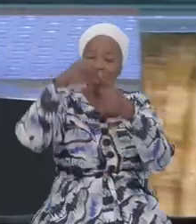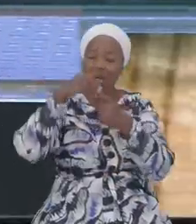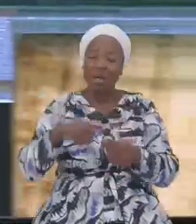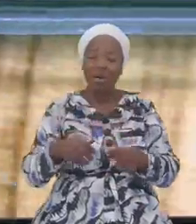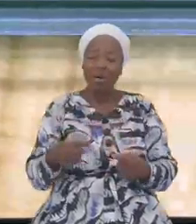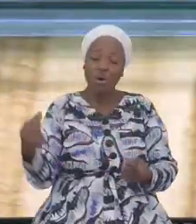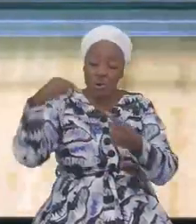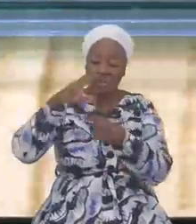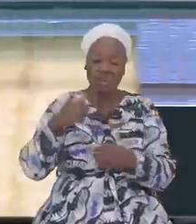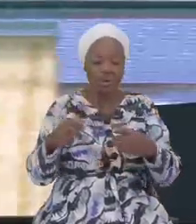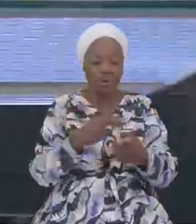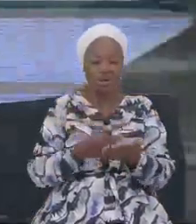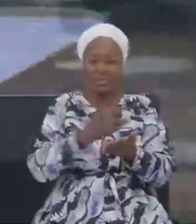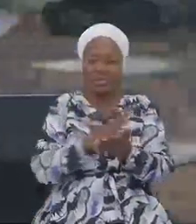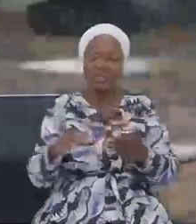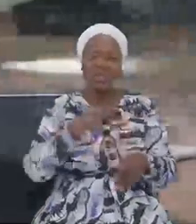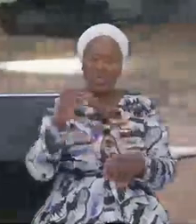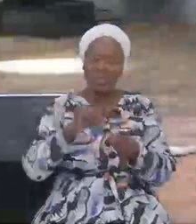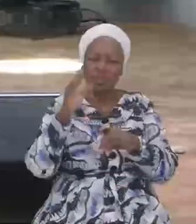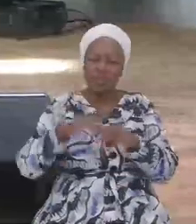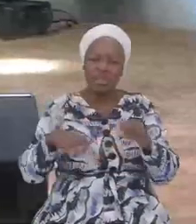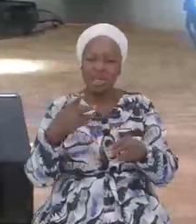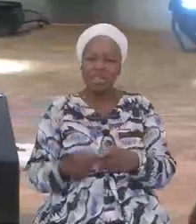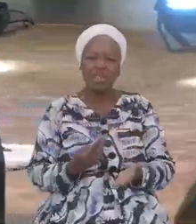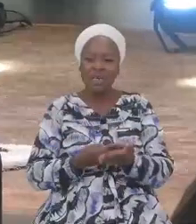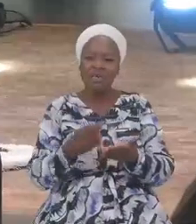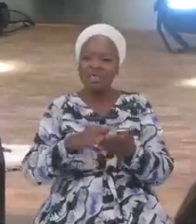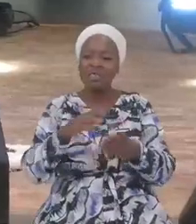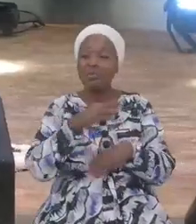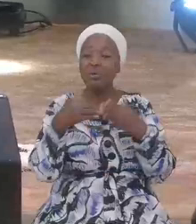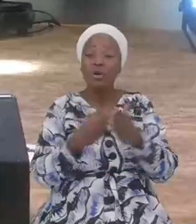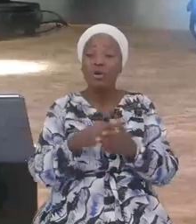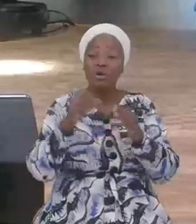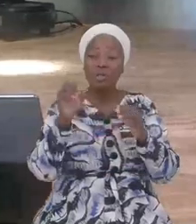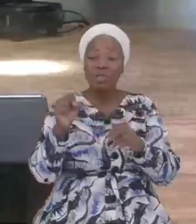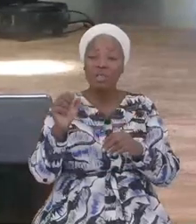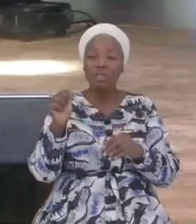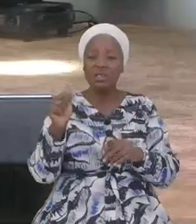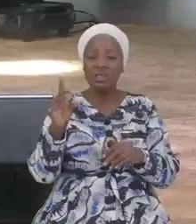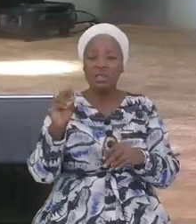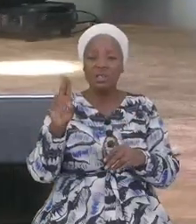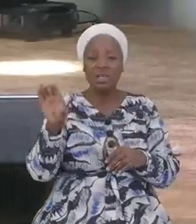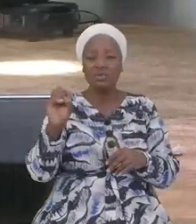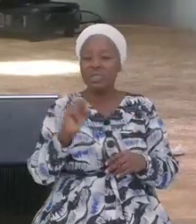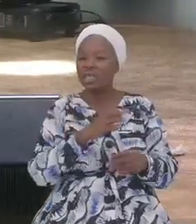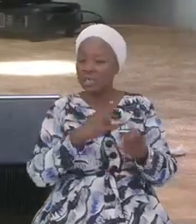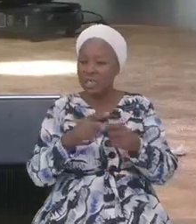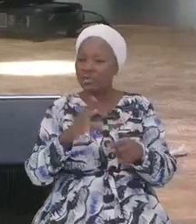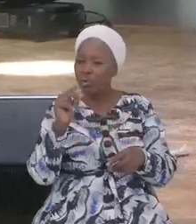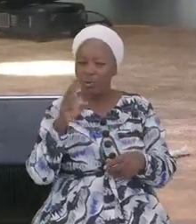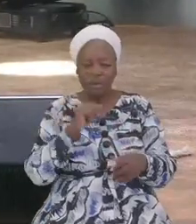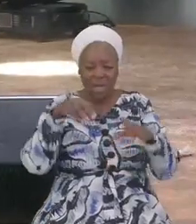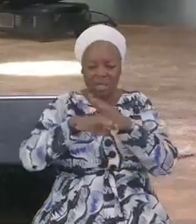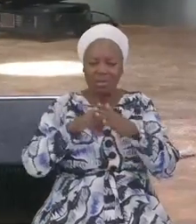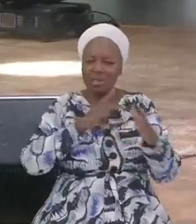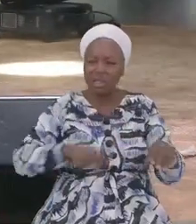des pharisiens et des scribes, vous ne pouvez entrer dans le royaume de Dieu. Voici la parole, les paroles de Christ. Si vous